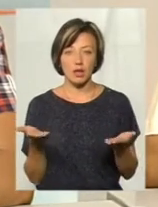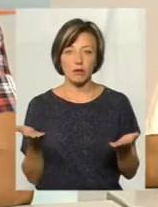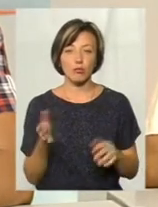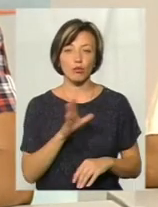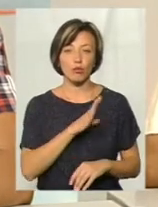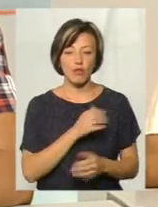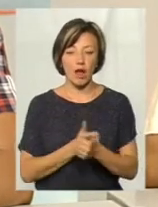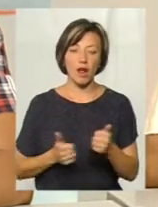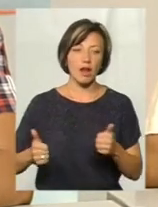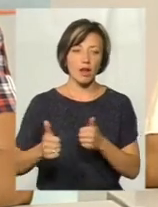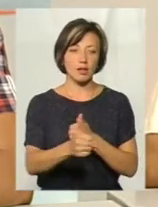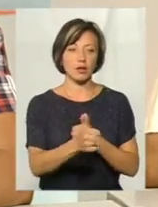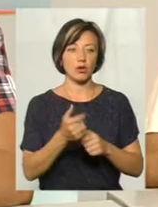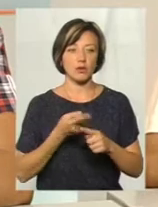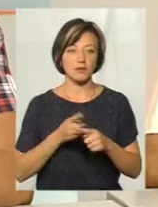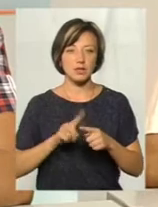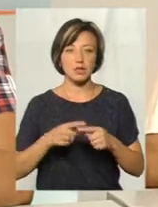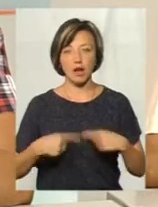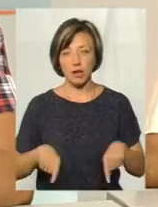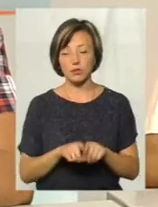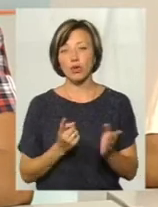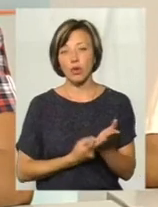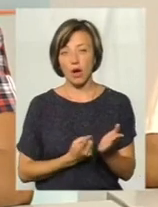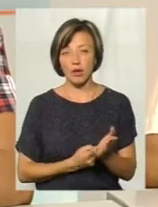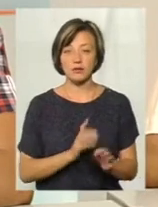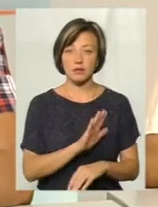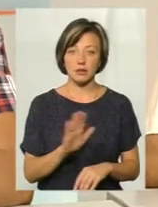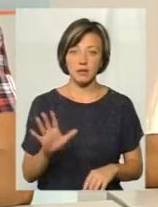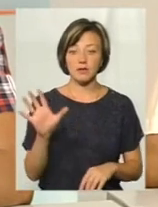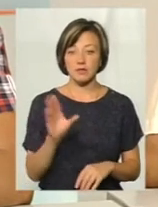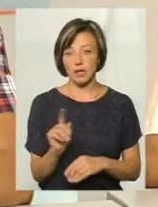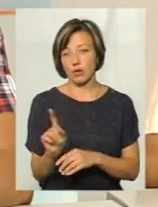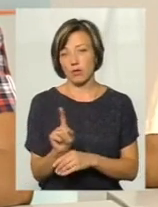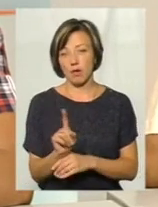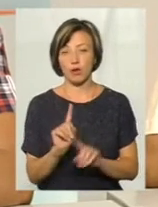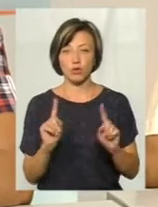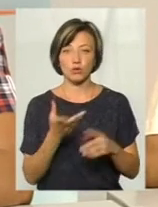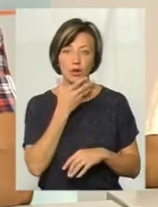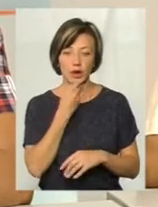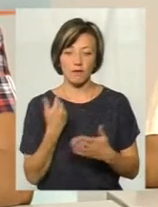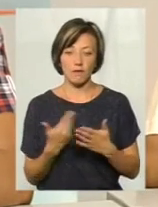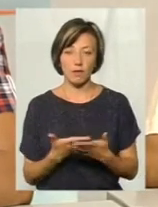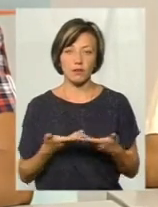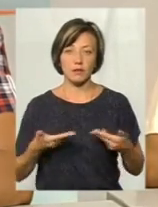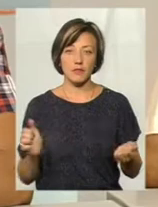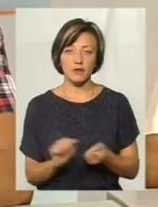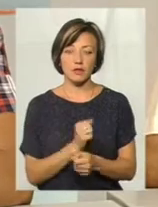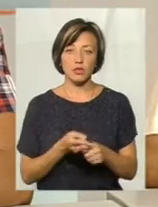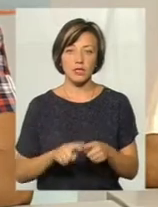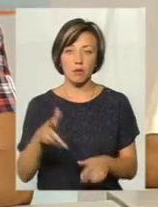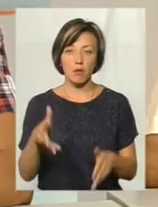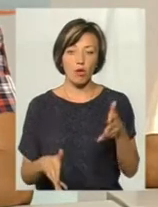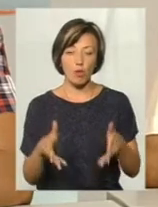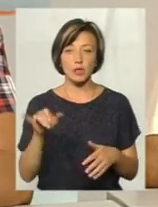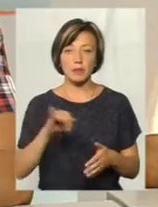був лідером в цій галузі, в проєкті. Він доказував, що ні, ребята, все дуже нормально, дуже гарно, от ми висушимо це болото.